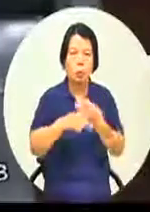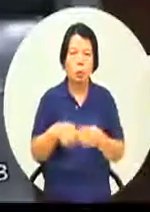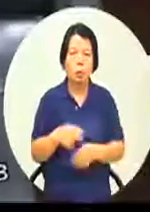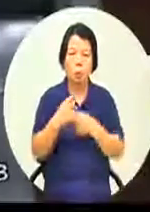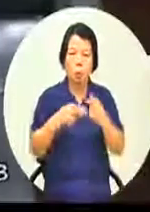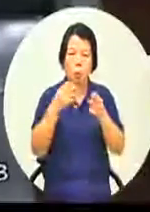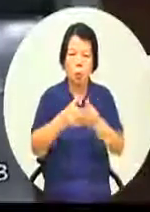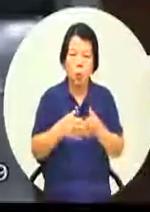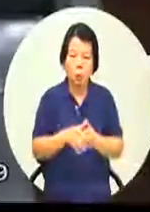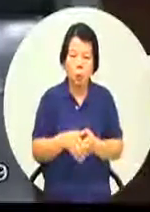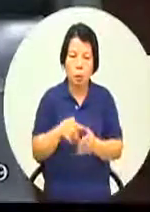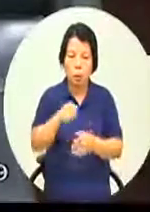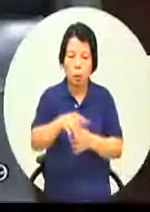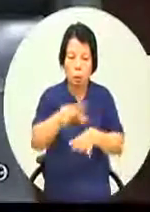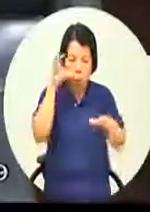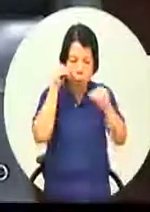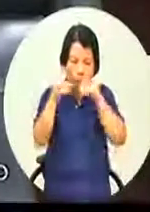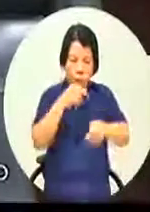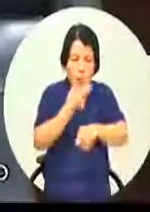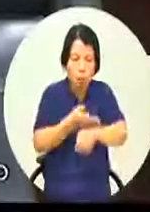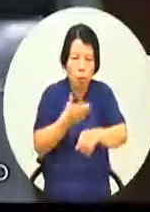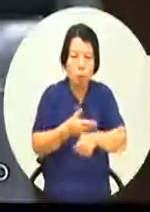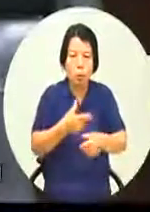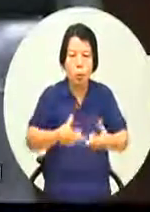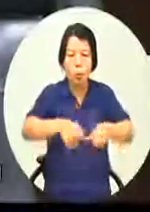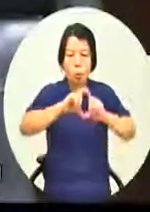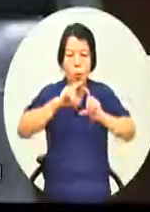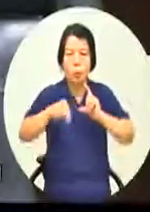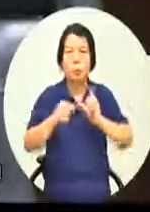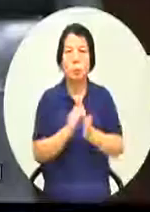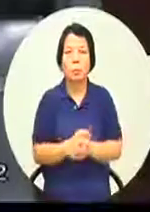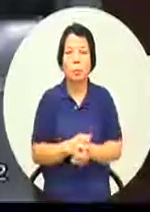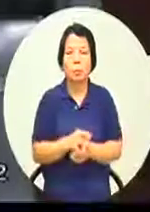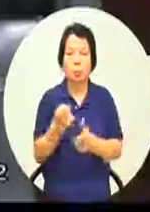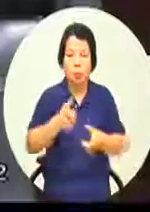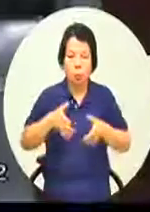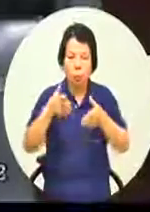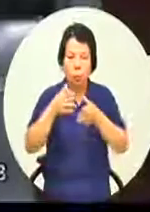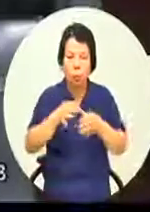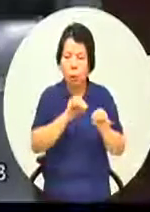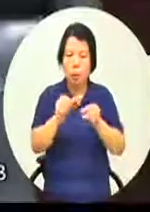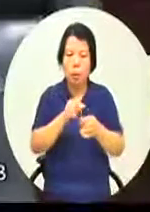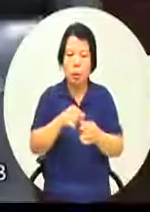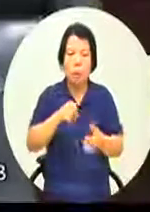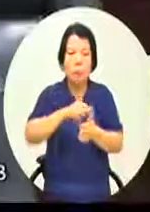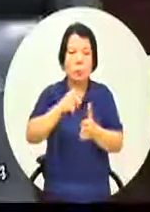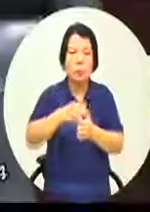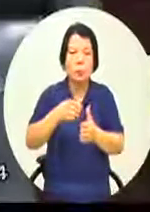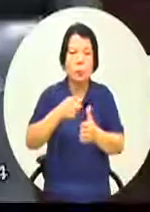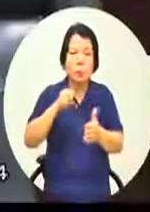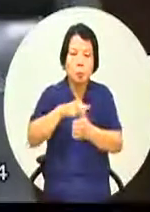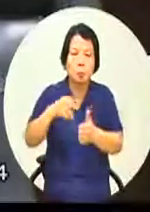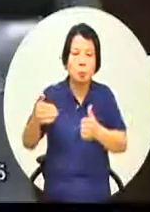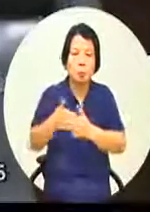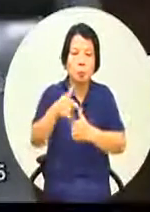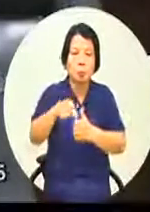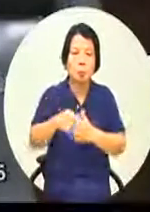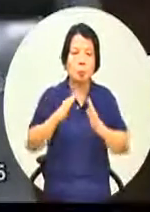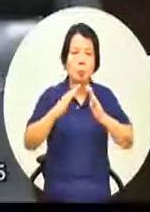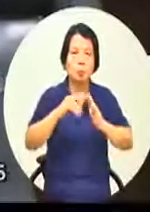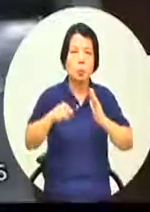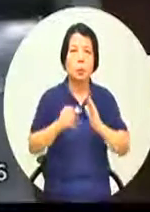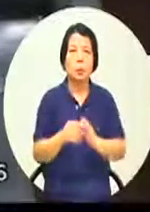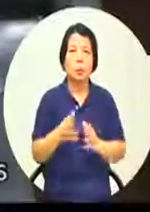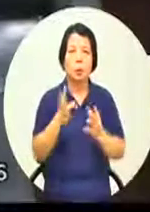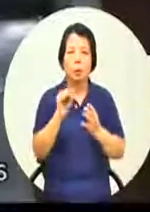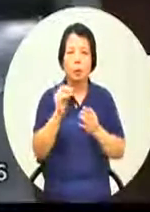些专门的知识跟技术引导到我们在地的这些养殖户，这是第一个。那第二个，我们是不是有其他的复养计